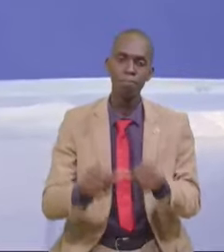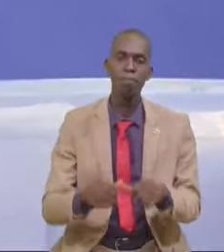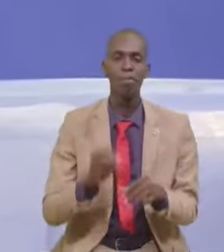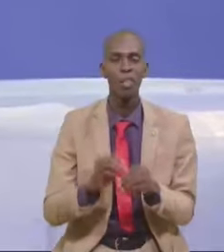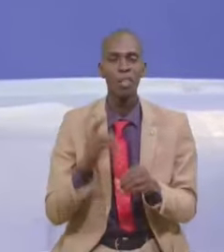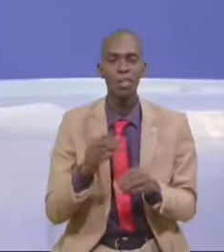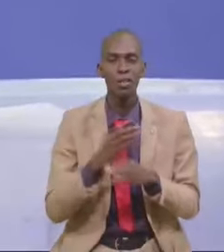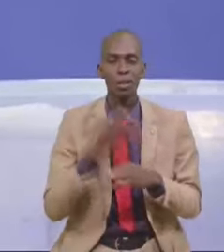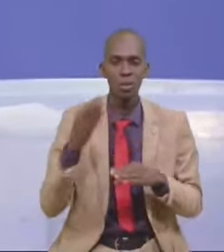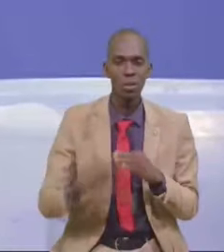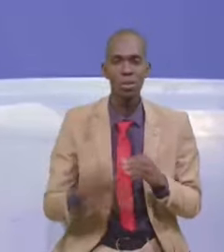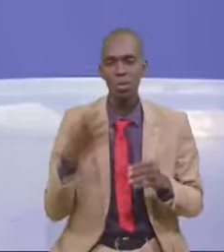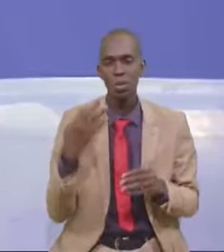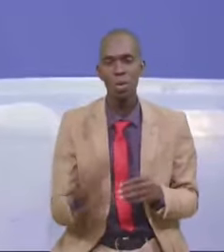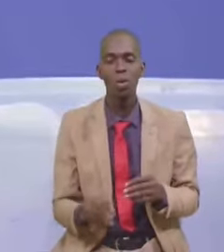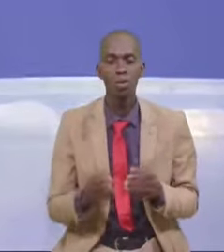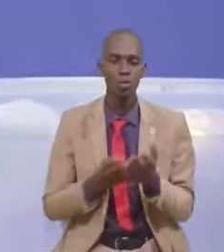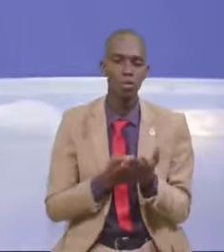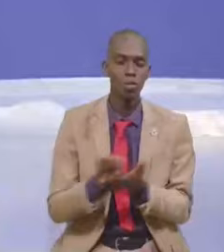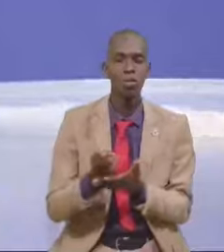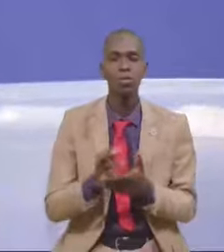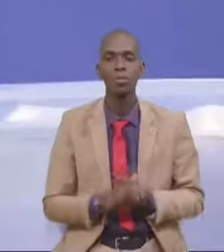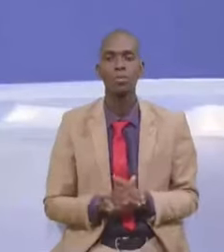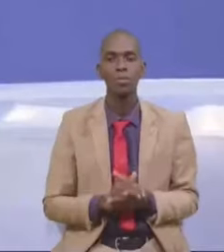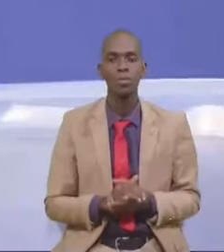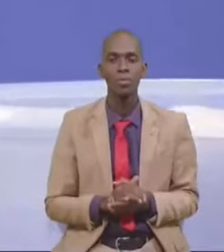Troisièmement, notre persévérance dans la totalité de la vérité.